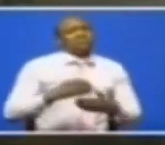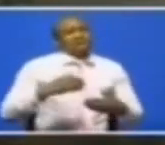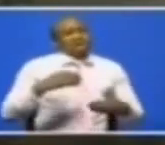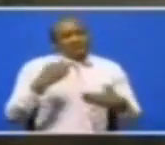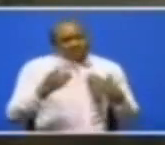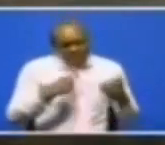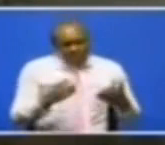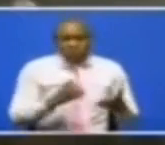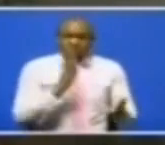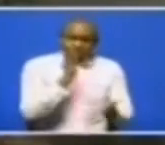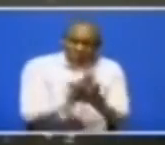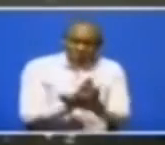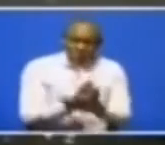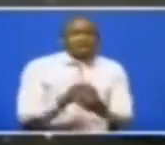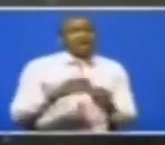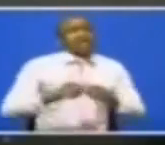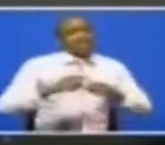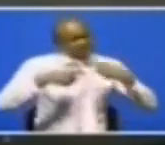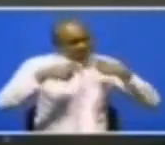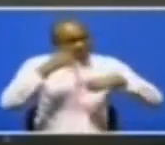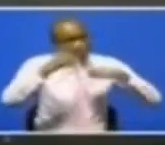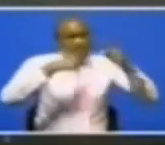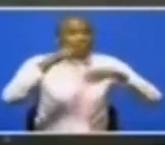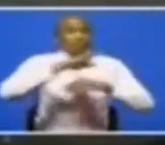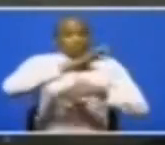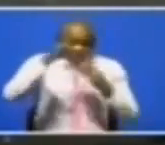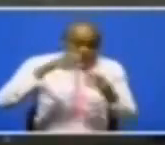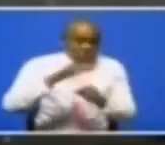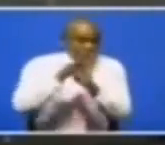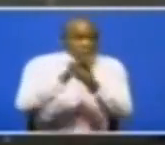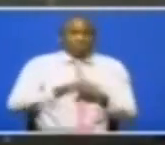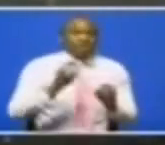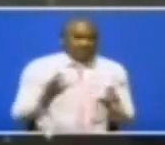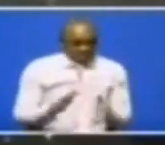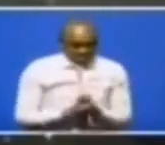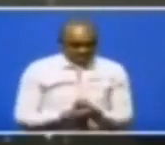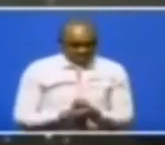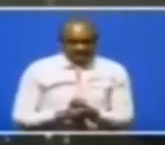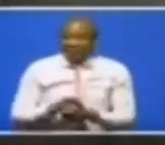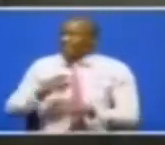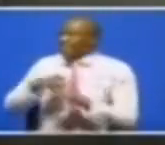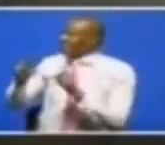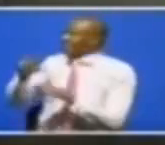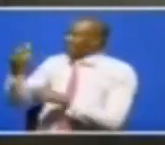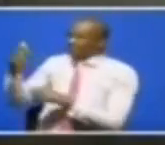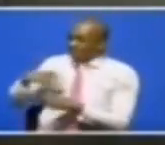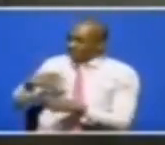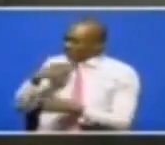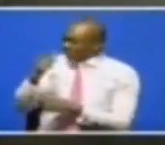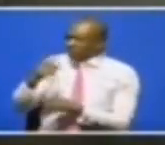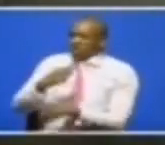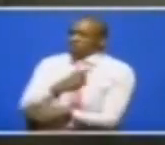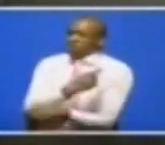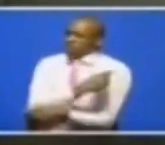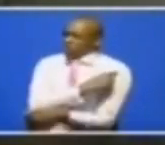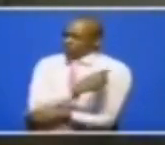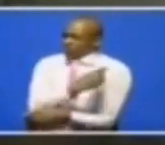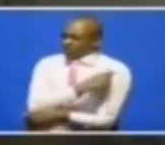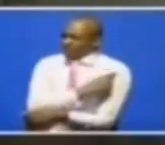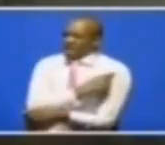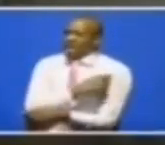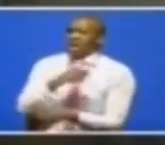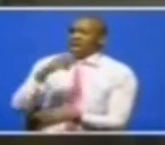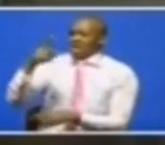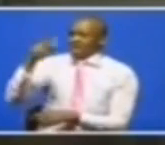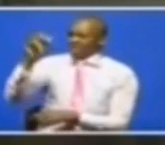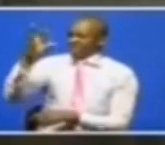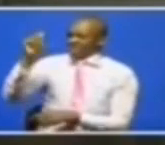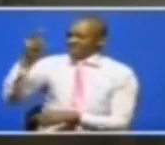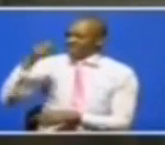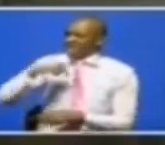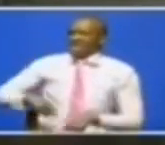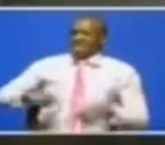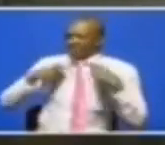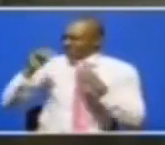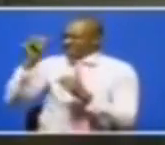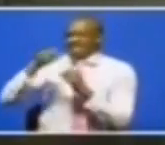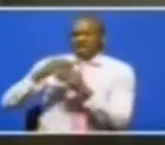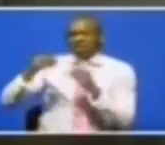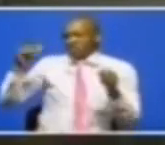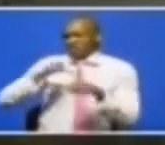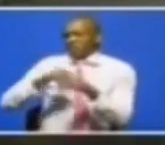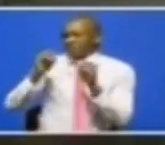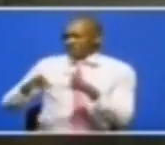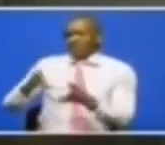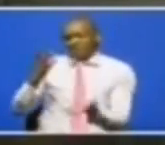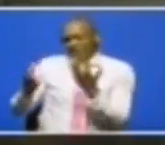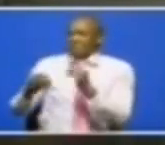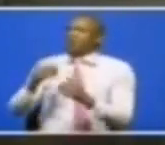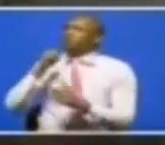masuala ya maendeleo kwa wote bila ubaguzi. Lakini kuna wale ambao wanasema Daktari Kavinga kwa kuwa hajaishi Kenya muda mrefu,